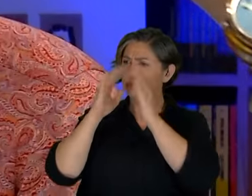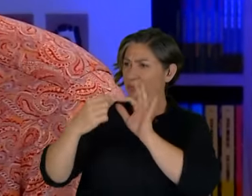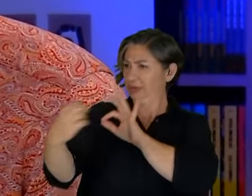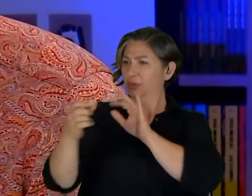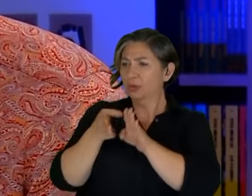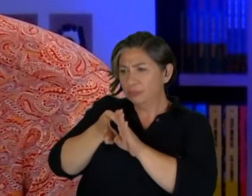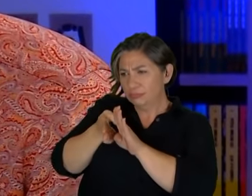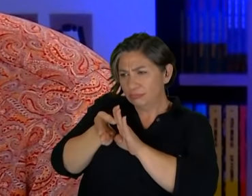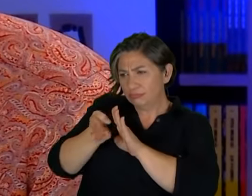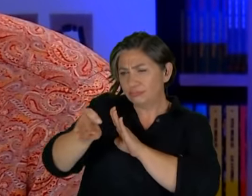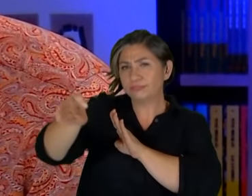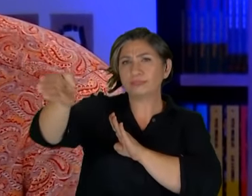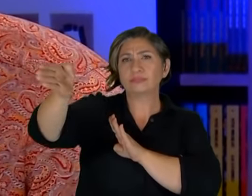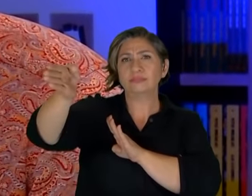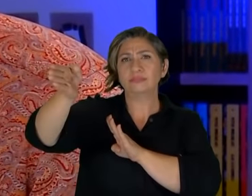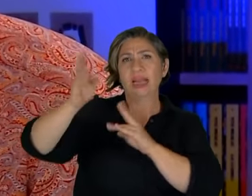düşünürüz. Hı-hı.